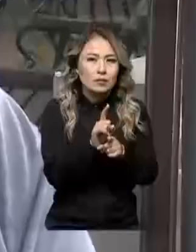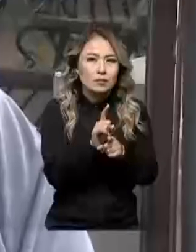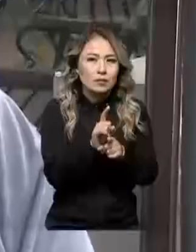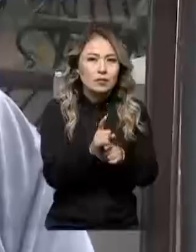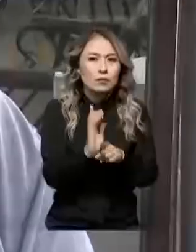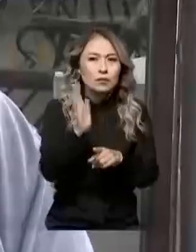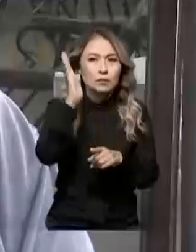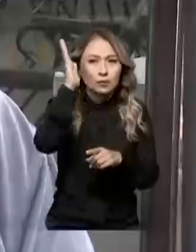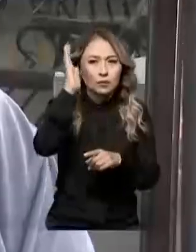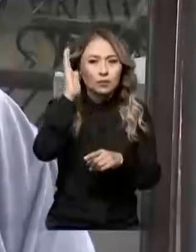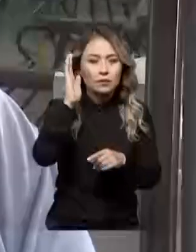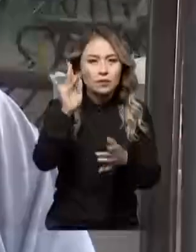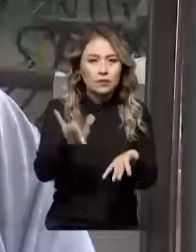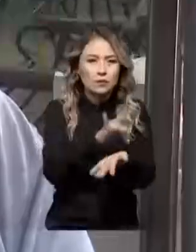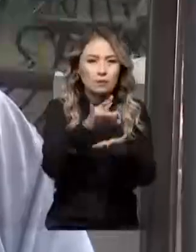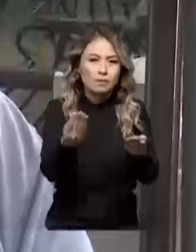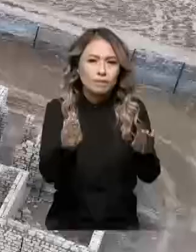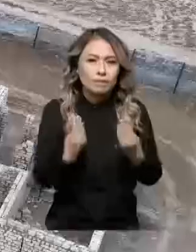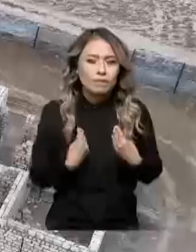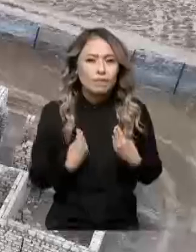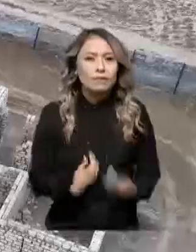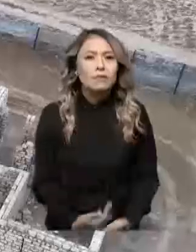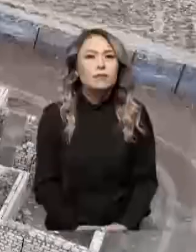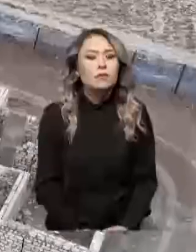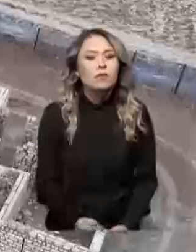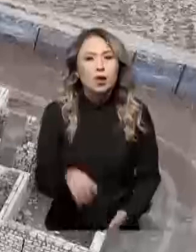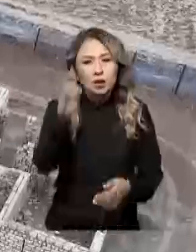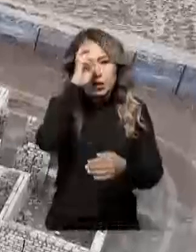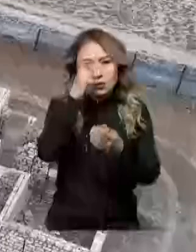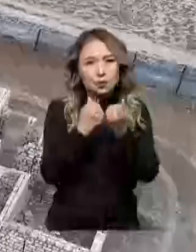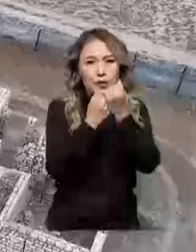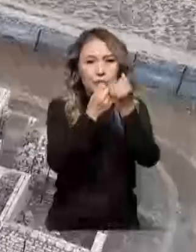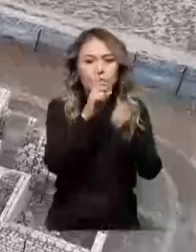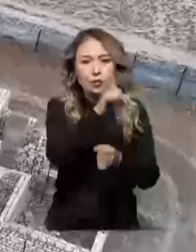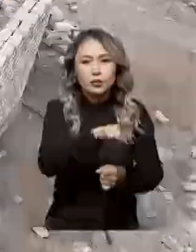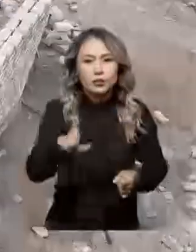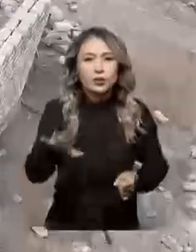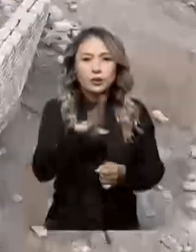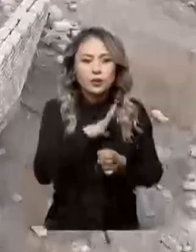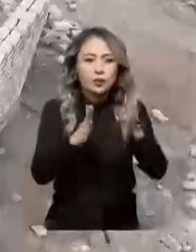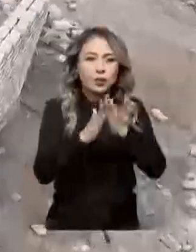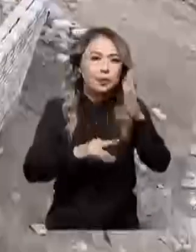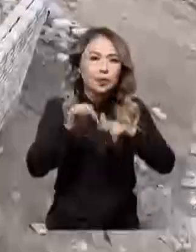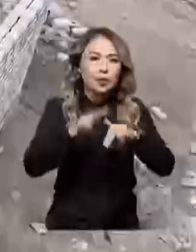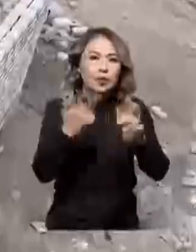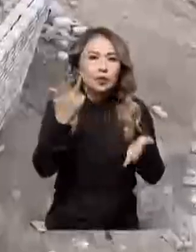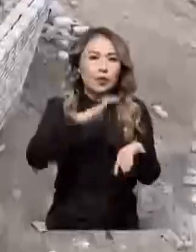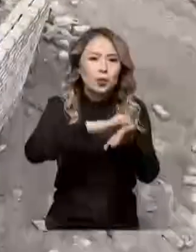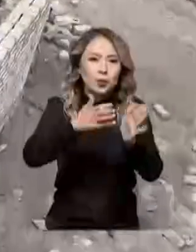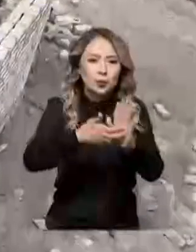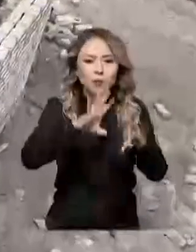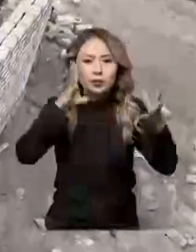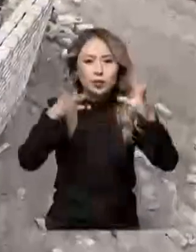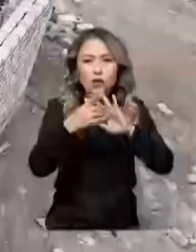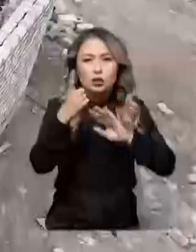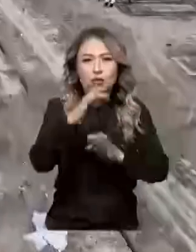болашақ қалашығының үй берсін деген. Мемлекет қолдауына мұқтаж жандар үшін салынып жатқан үйлердің әрқайсысы үш бөлмеден, жалпы көлемі 100